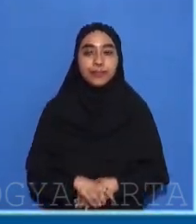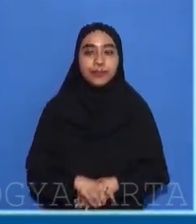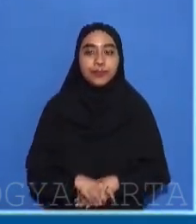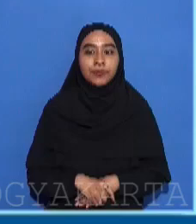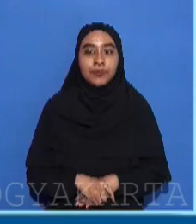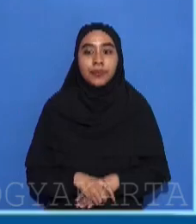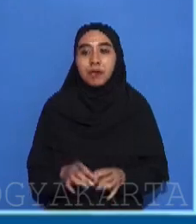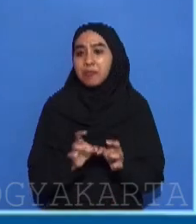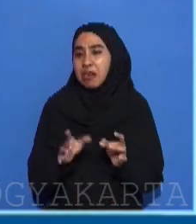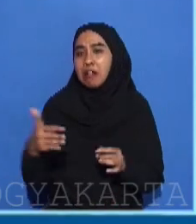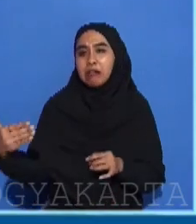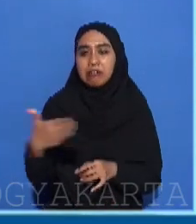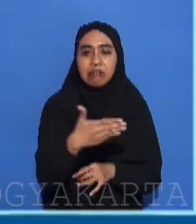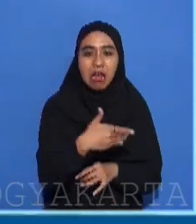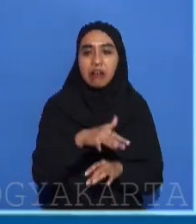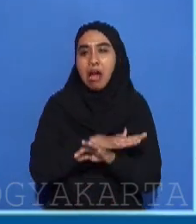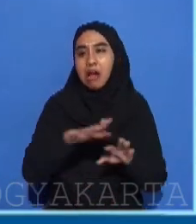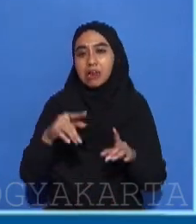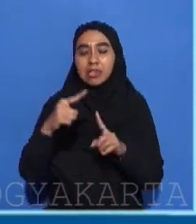Ulam hias